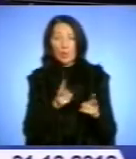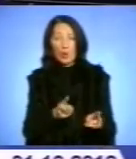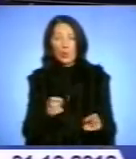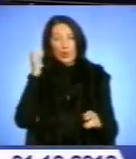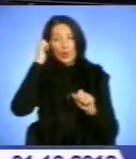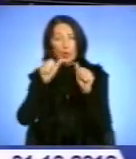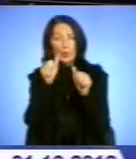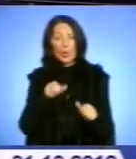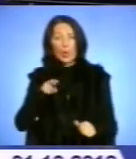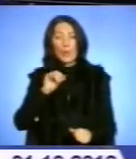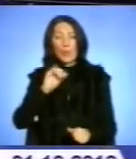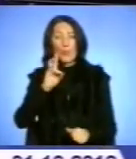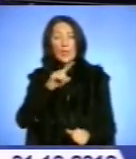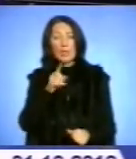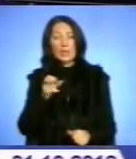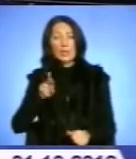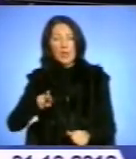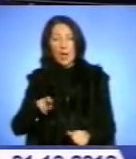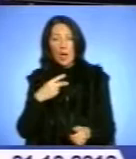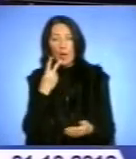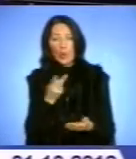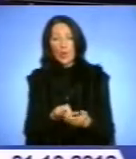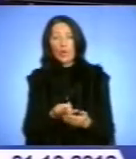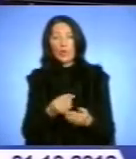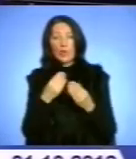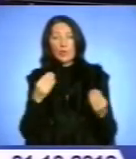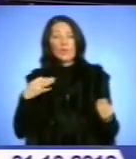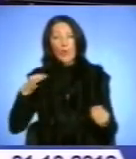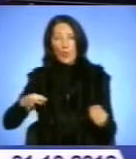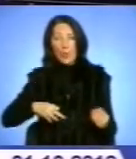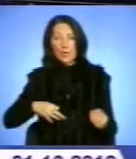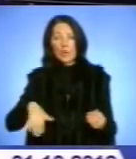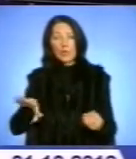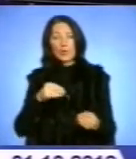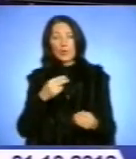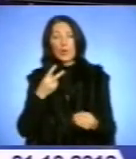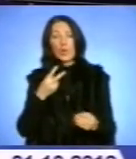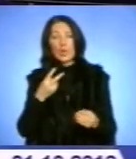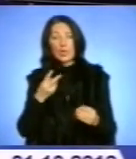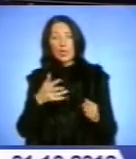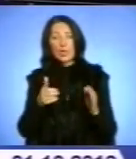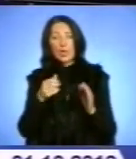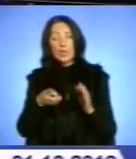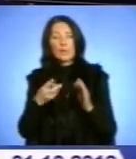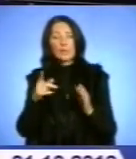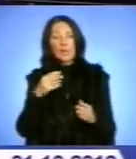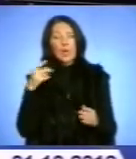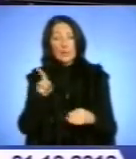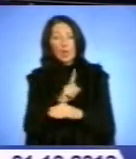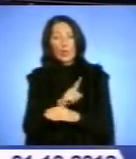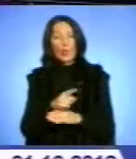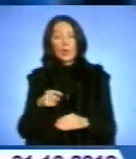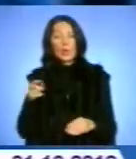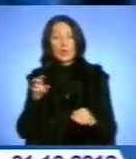на виставці у Парижі. Всього має бути 26 творів з Тернополя, 6 з Івано-Франківська та з музею Пінзеля у Львові 17.